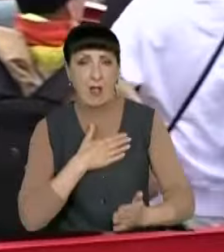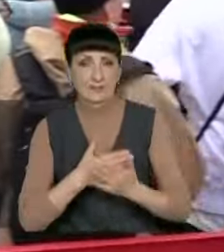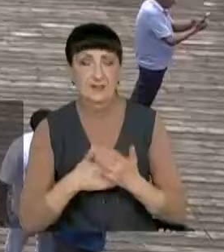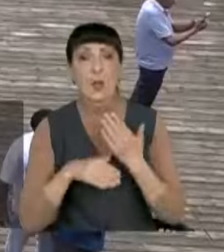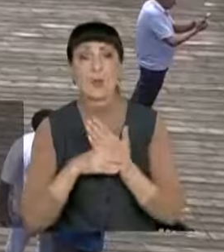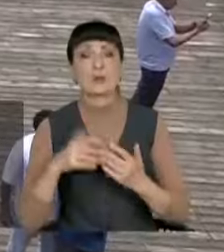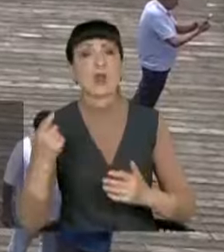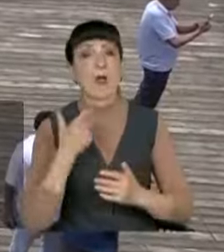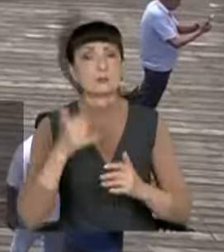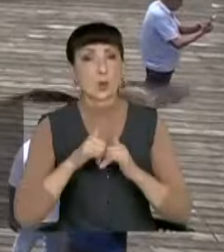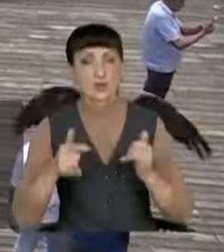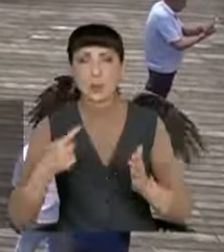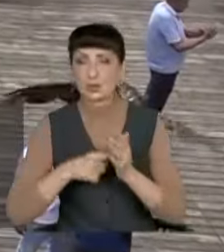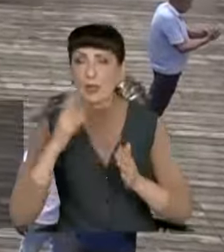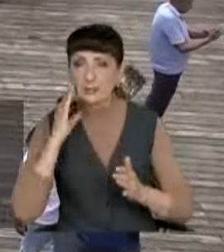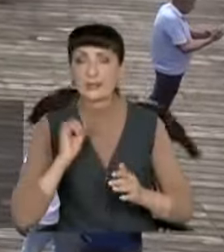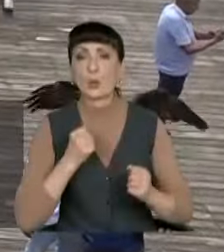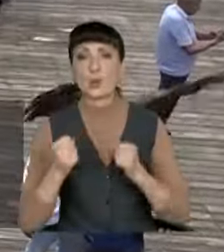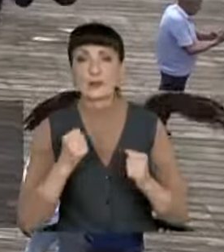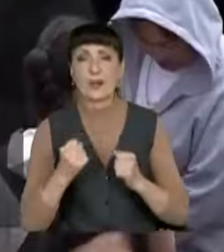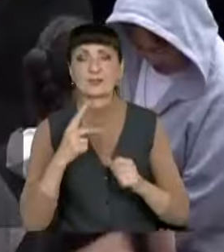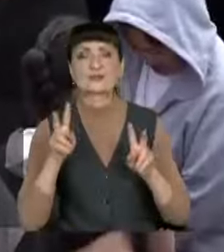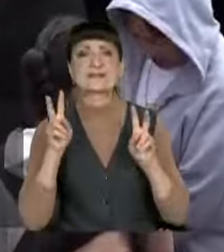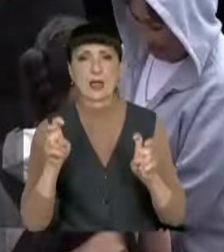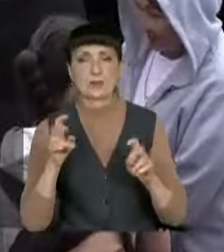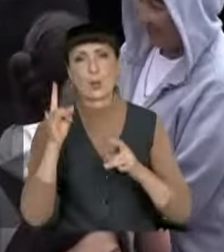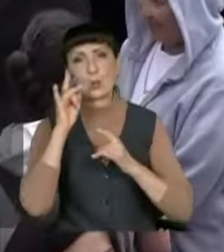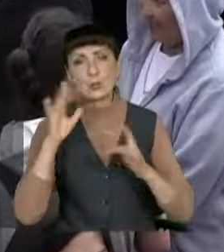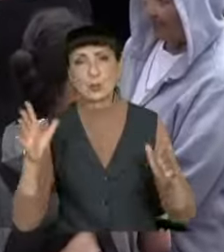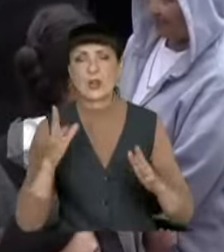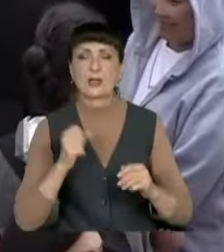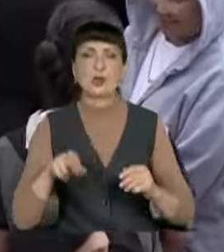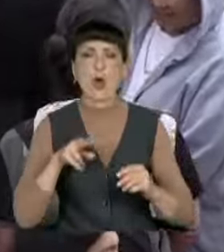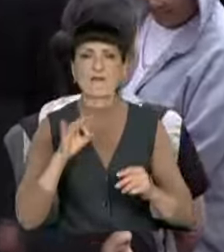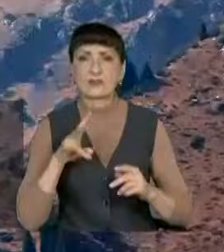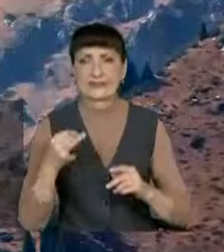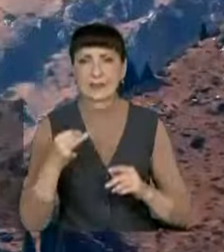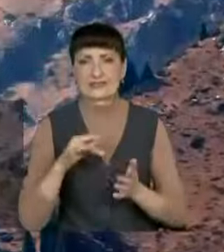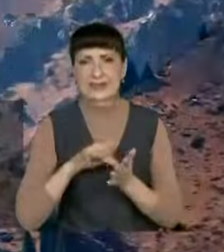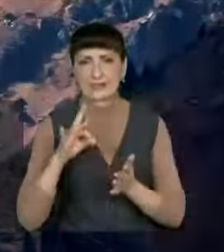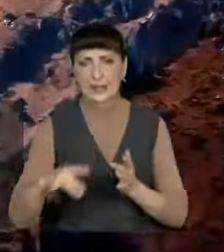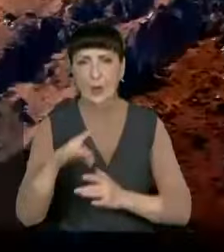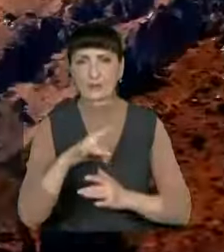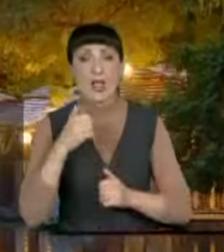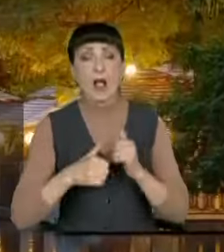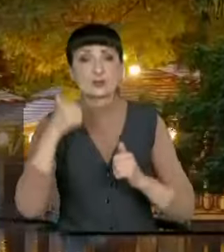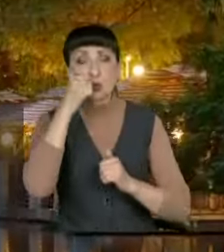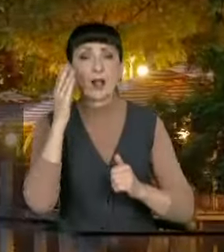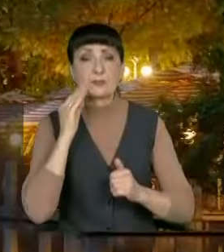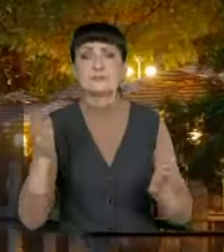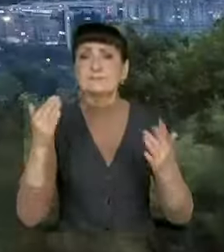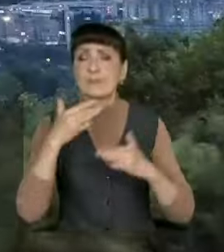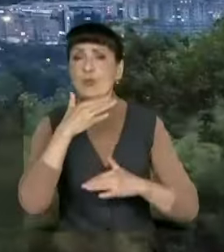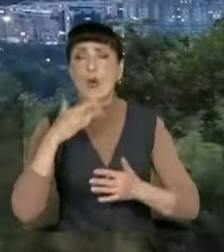способствует экономическому росту города, но и укрепляет его статус как культурного и духовного центра региона. С каждым годом Алматы привлекает все